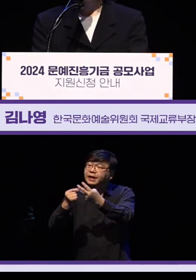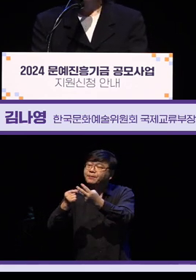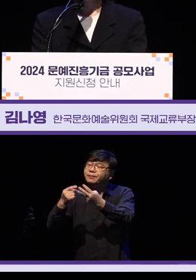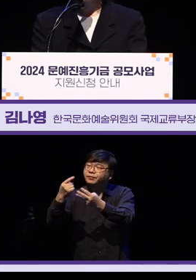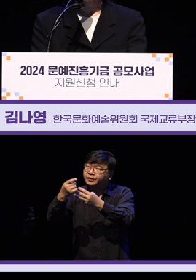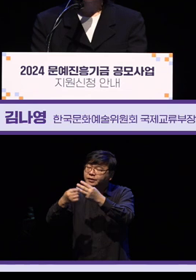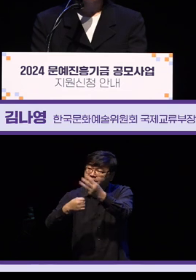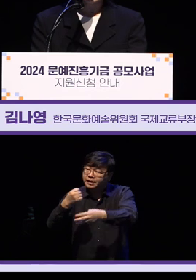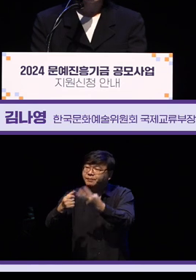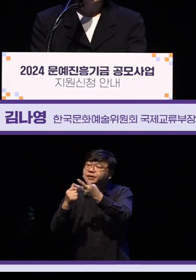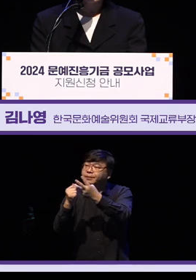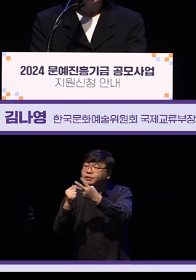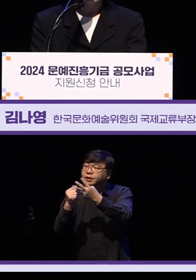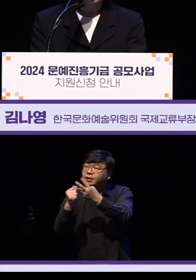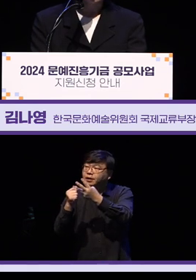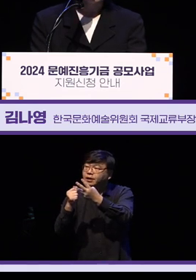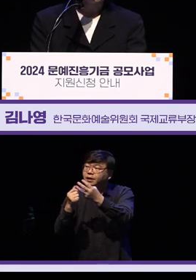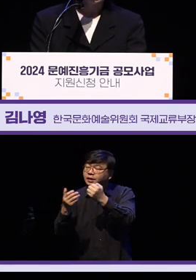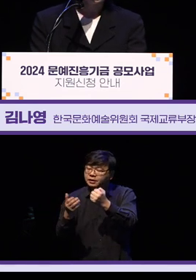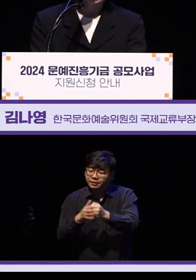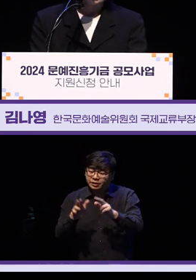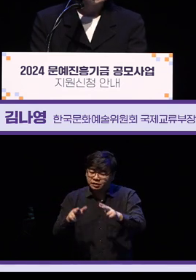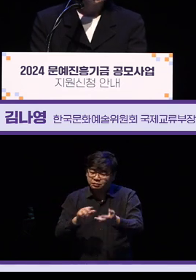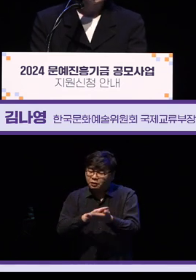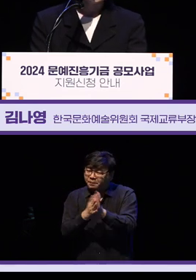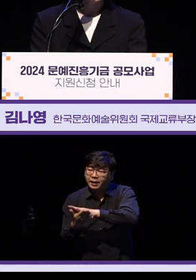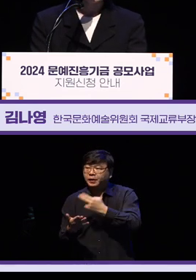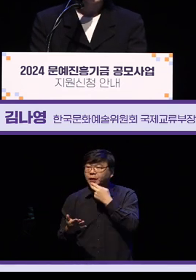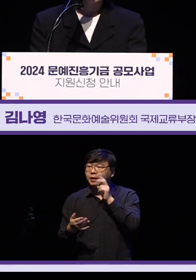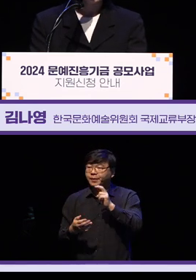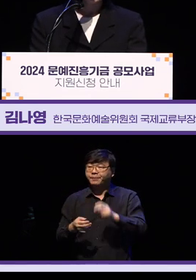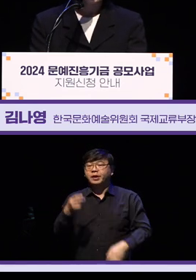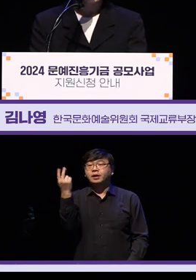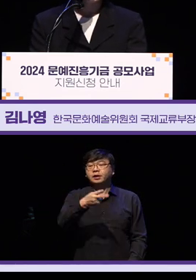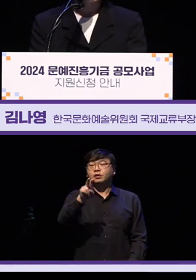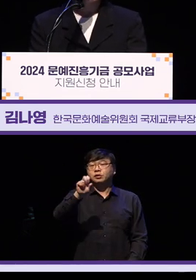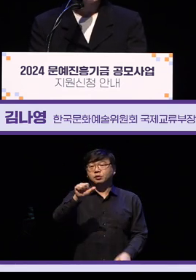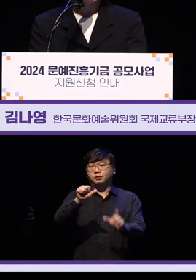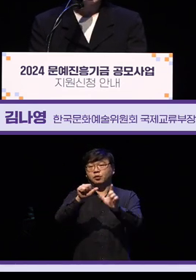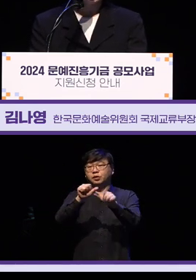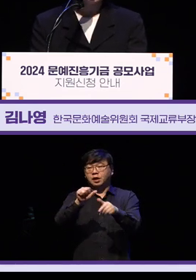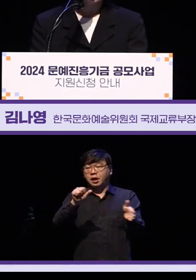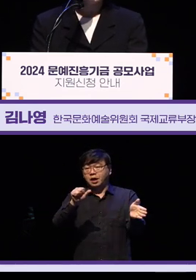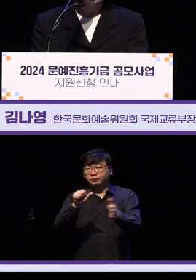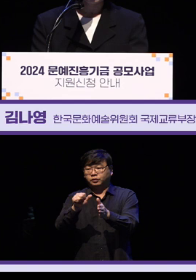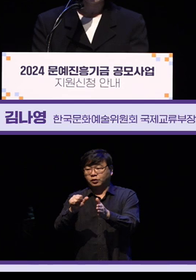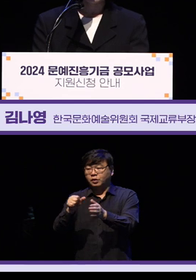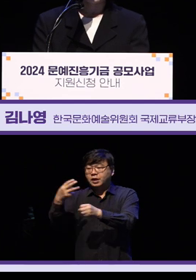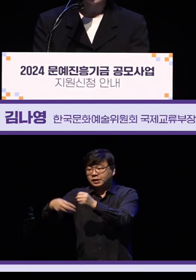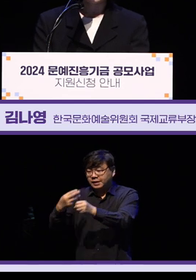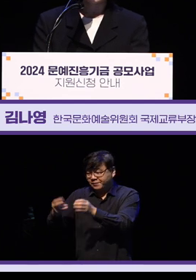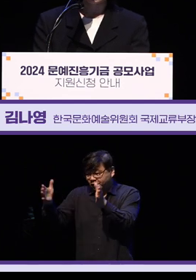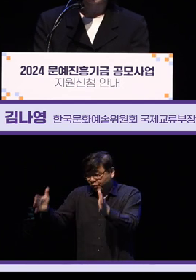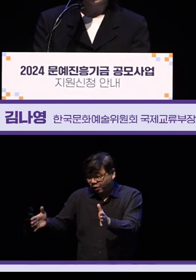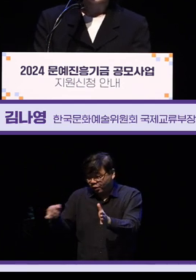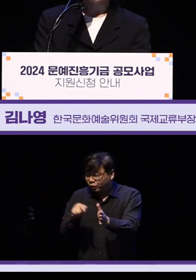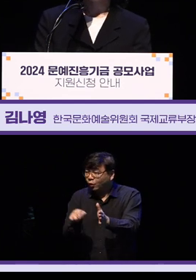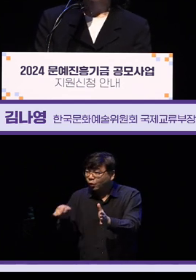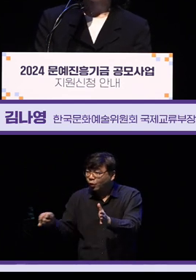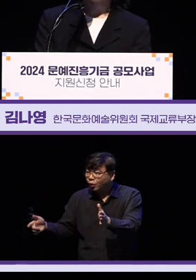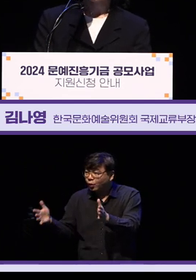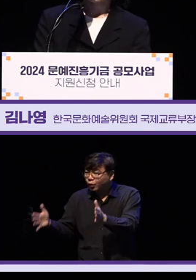지금 단계에서 아주 큰 변화는 없구요 2025년부터 시작할 다음 파트너십 사업을 준비하면서